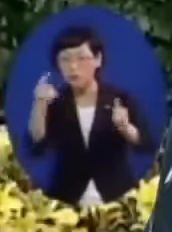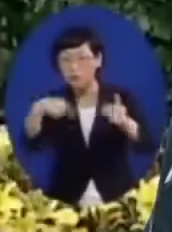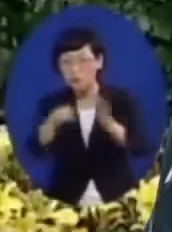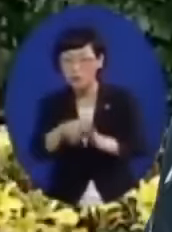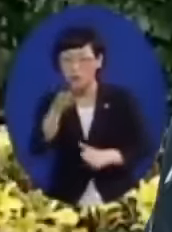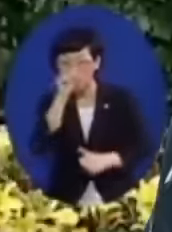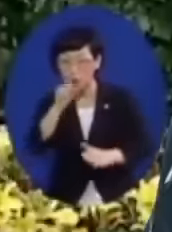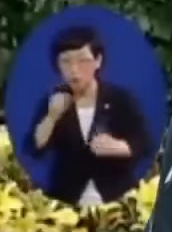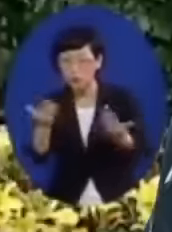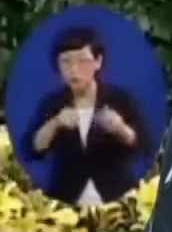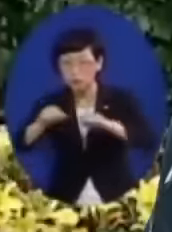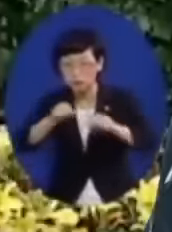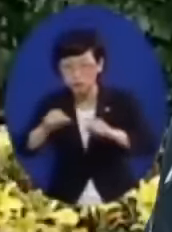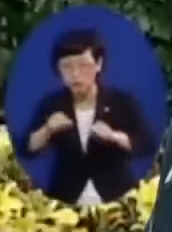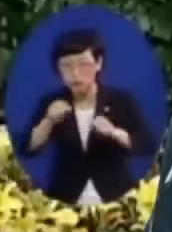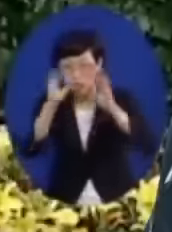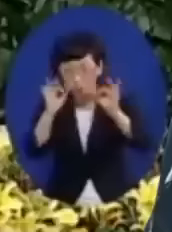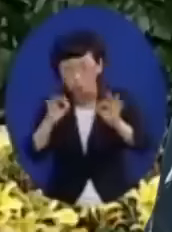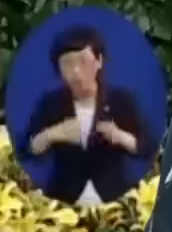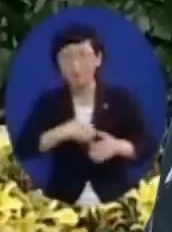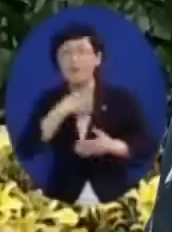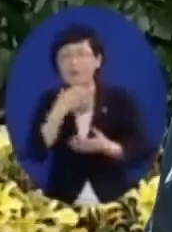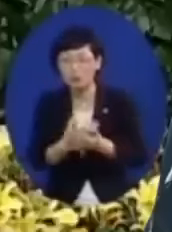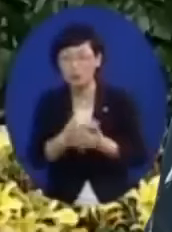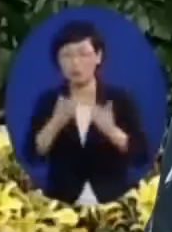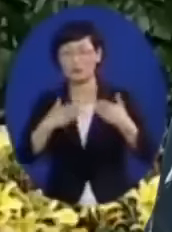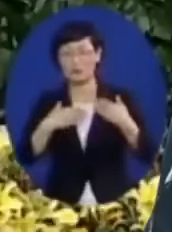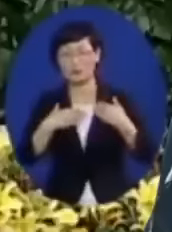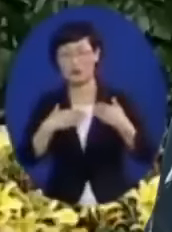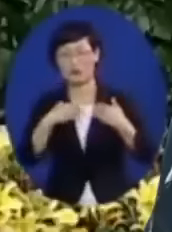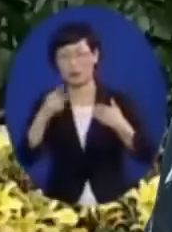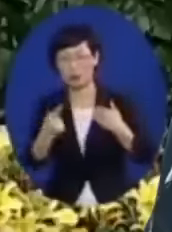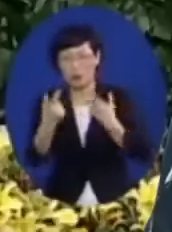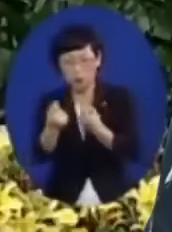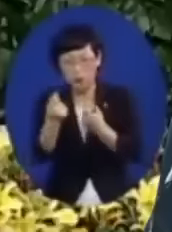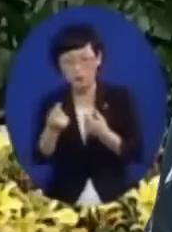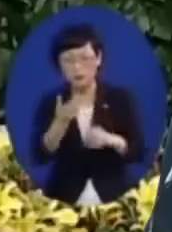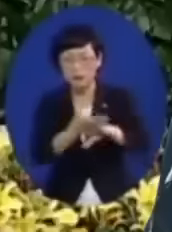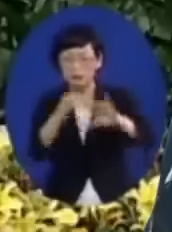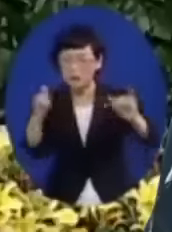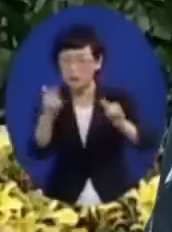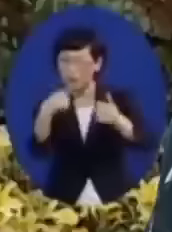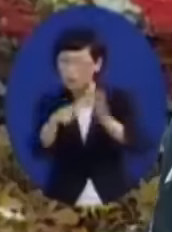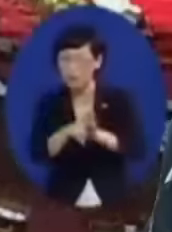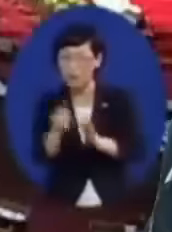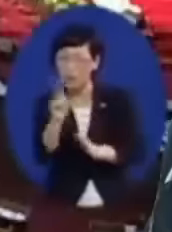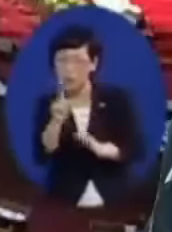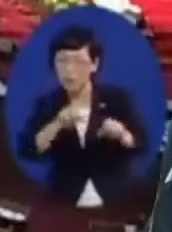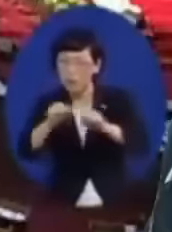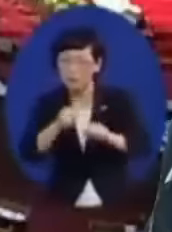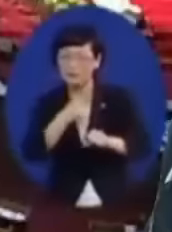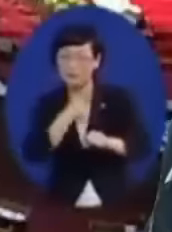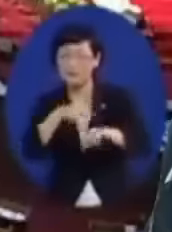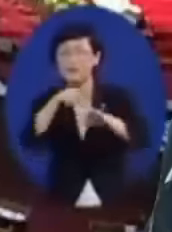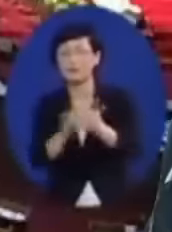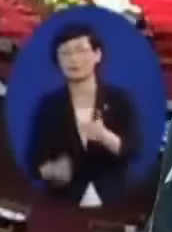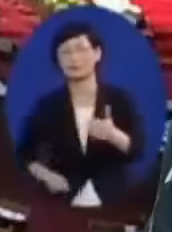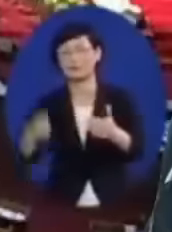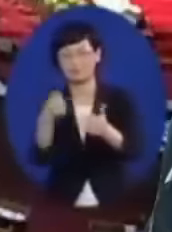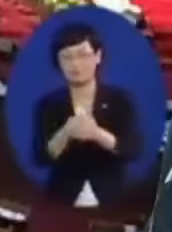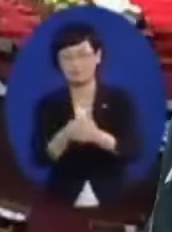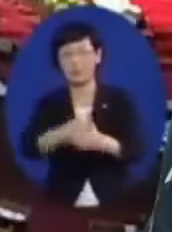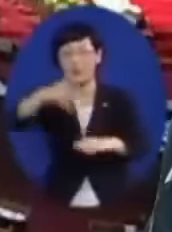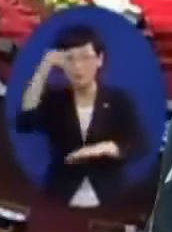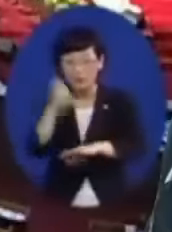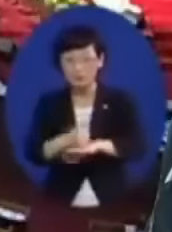것에 감동했습니다. 그리고 이제는 자신도 남을 위해 무언가를 해야 되겠다고 결심했습니다.